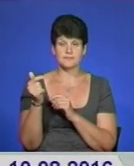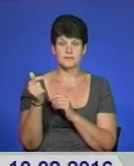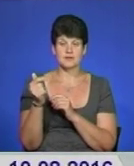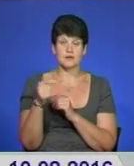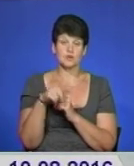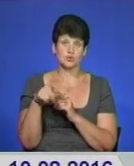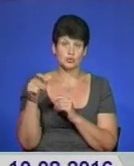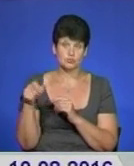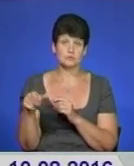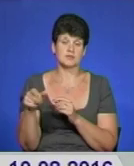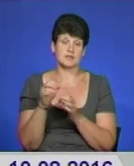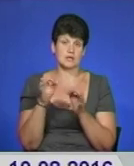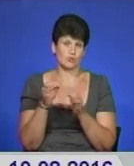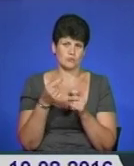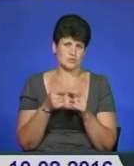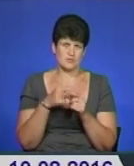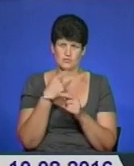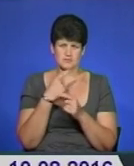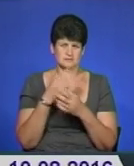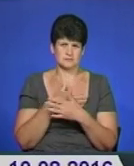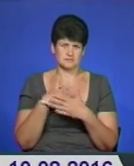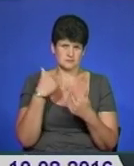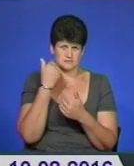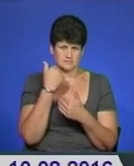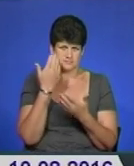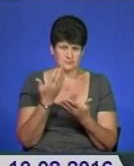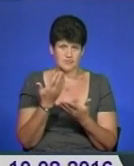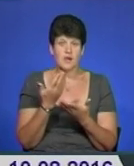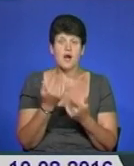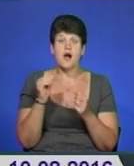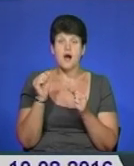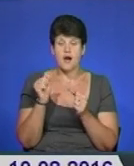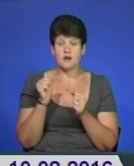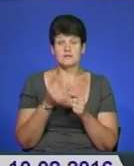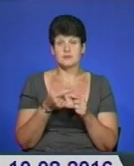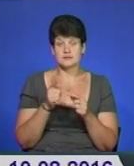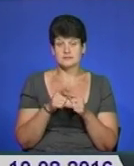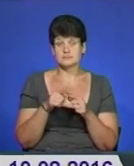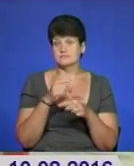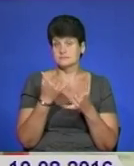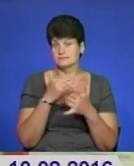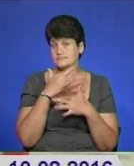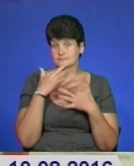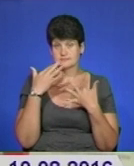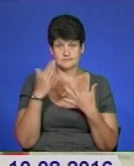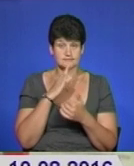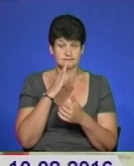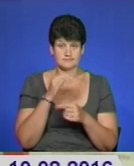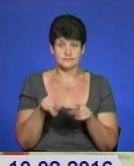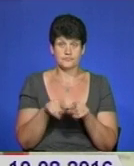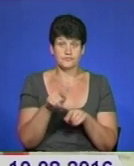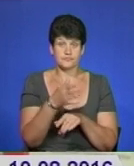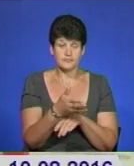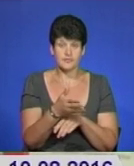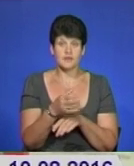потерпілі від такого шахрайства нікому про це не розповідають, бо соромляться. А подібного роду аферистів розвелося чимало. На різноманітних сайтах